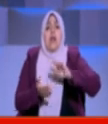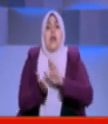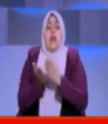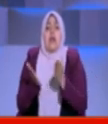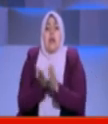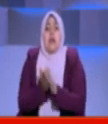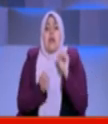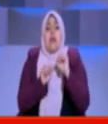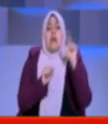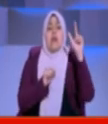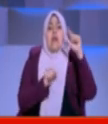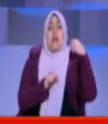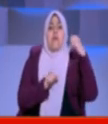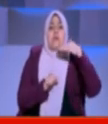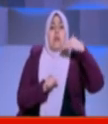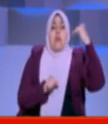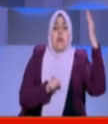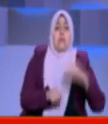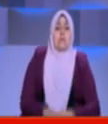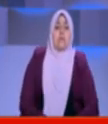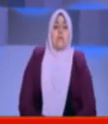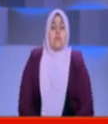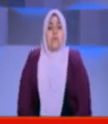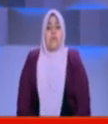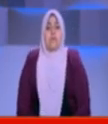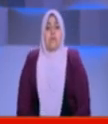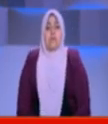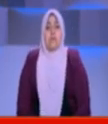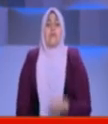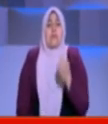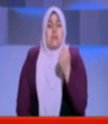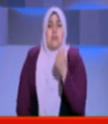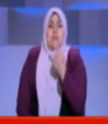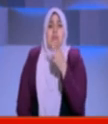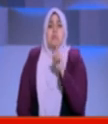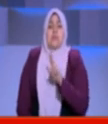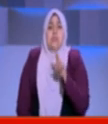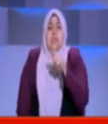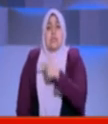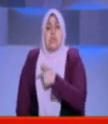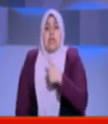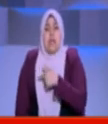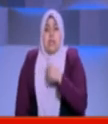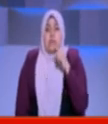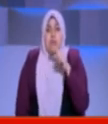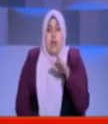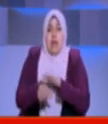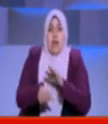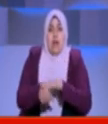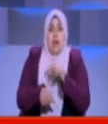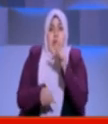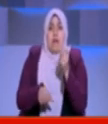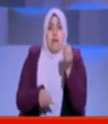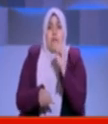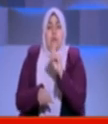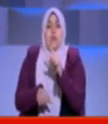الخارجية وأن يبقى العراق طيب عبارة أستاذ باسل عن حلب الصراعات. وأنت تشير إلى الأسماء الثلاثة التي كلف ثالثهم السيد مصطفى